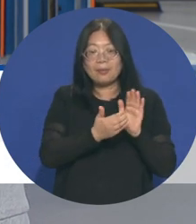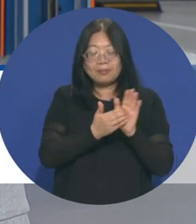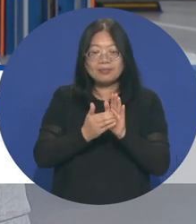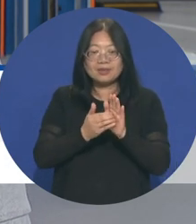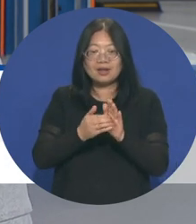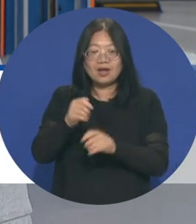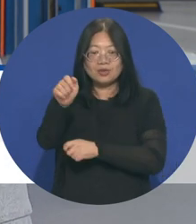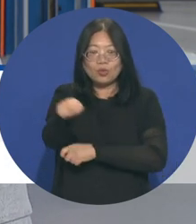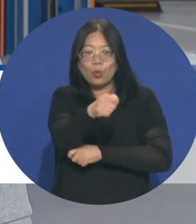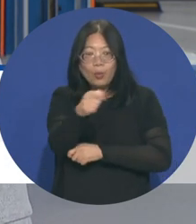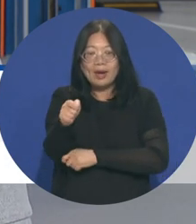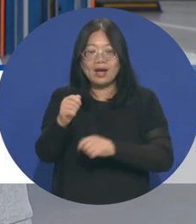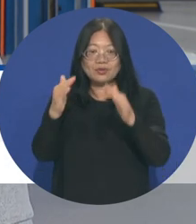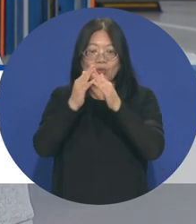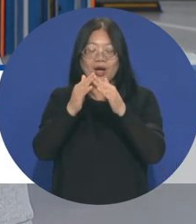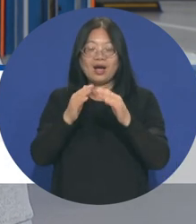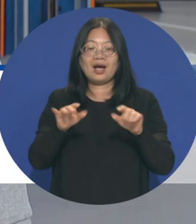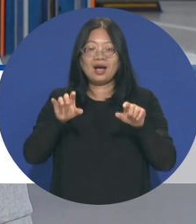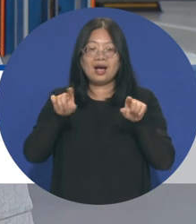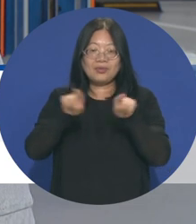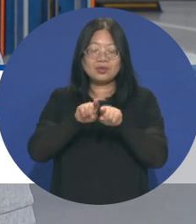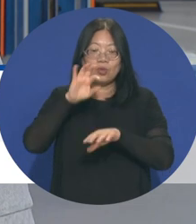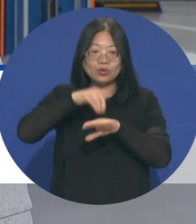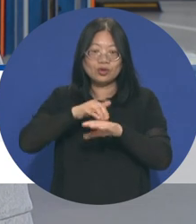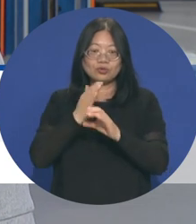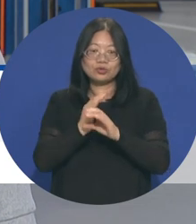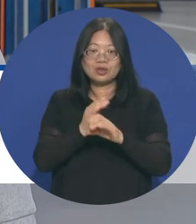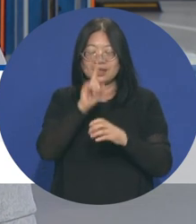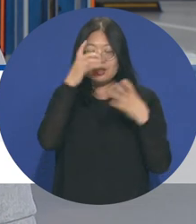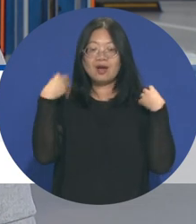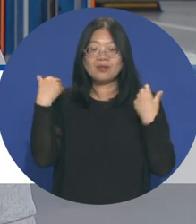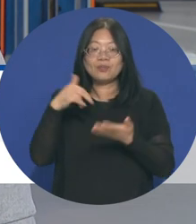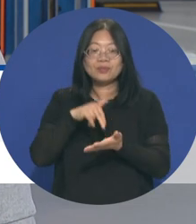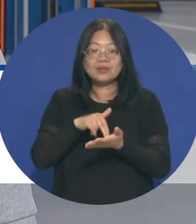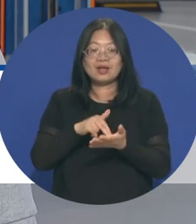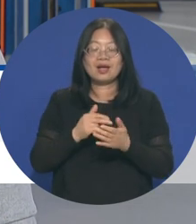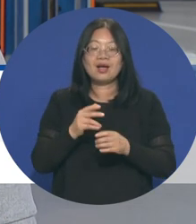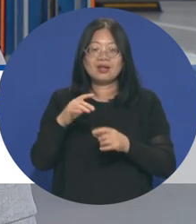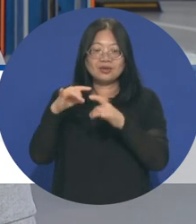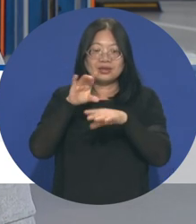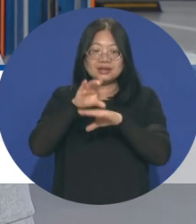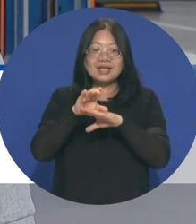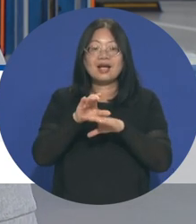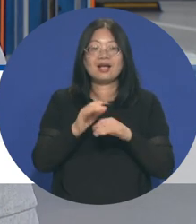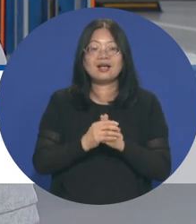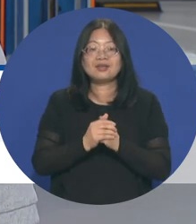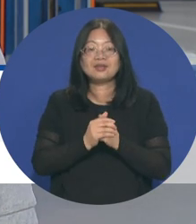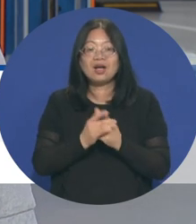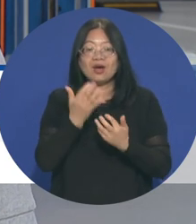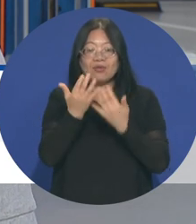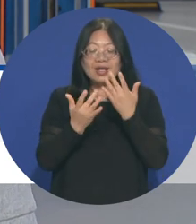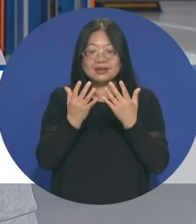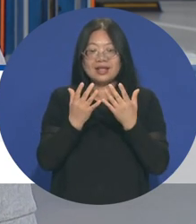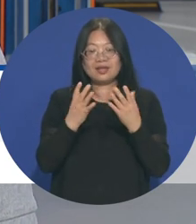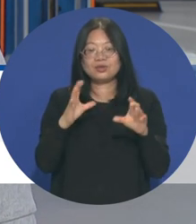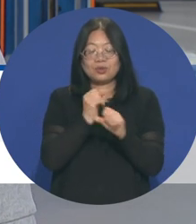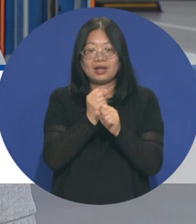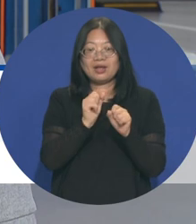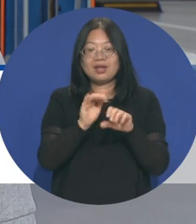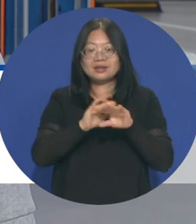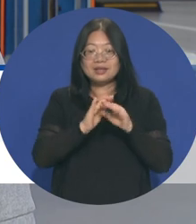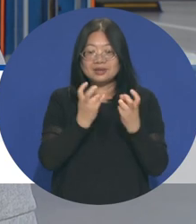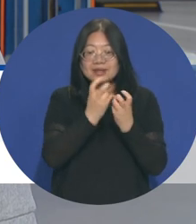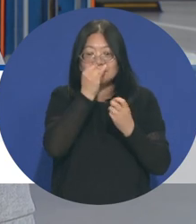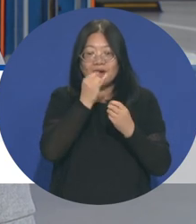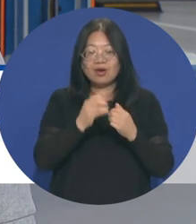소방서와 합동훈련을 지속적으로 실시할 계획이며 범정부 차원의 전기차 화재 종합대책 마련 시 가이드라인에 따라